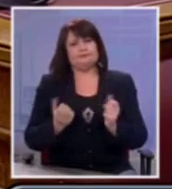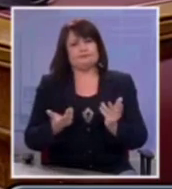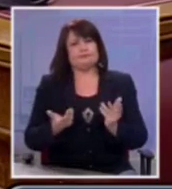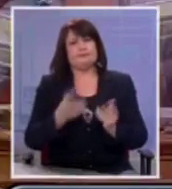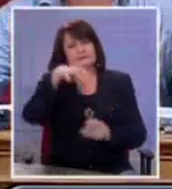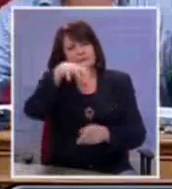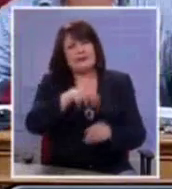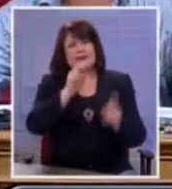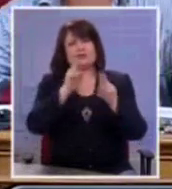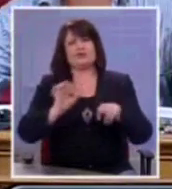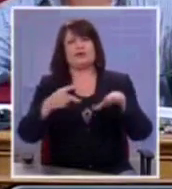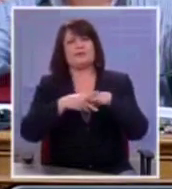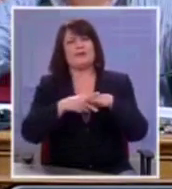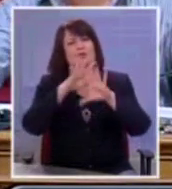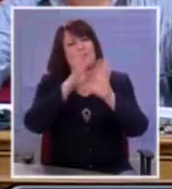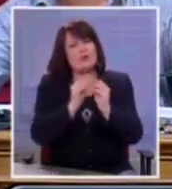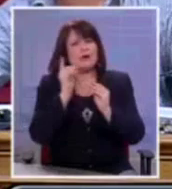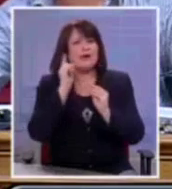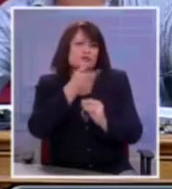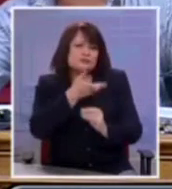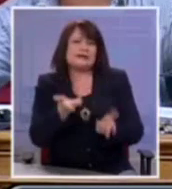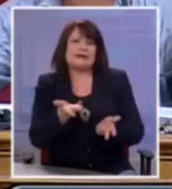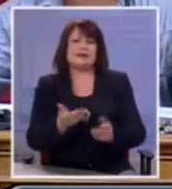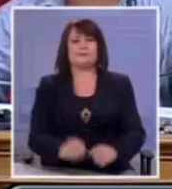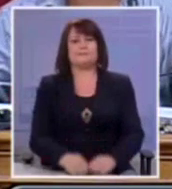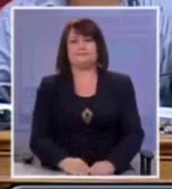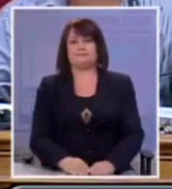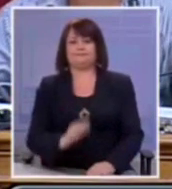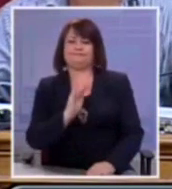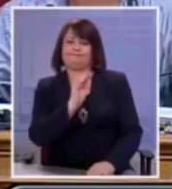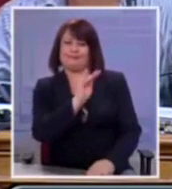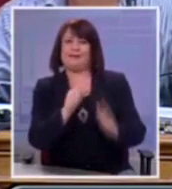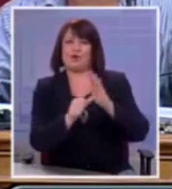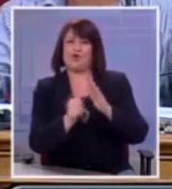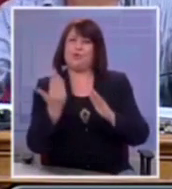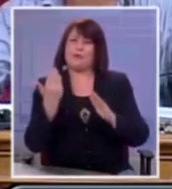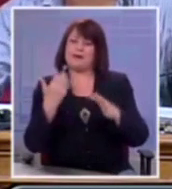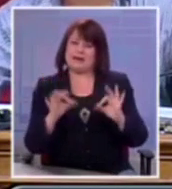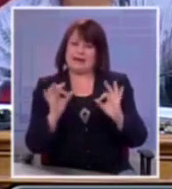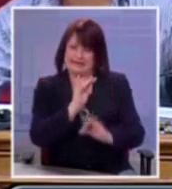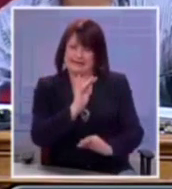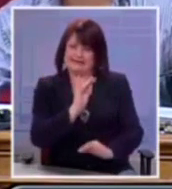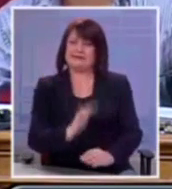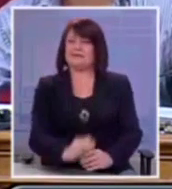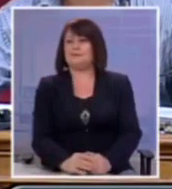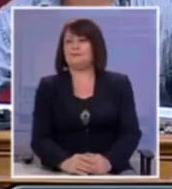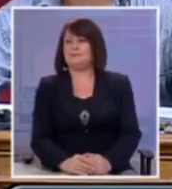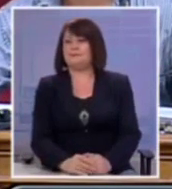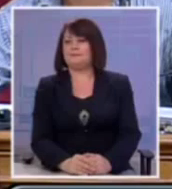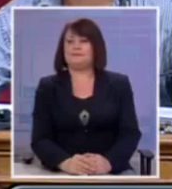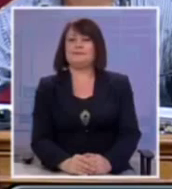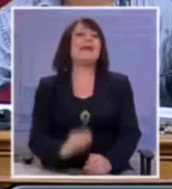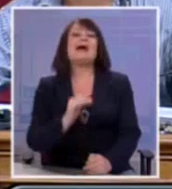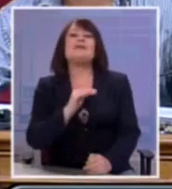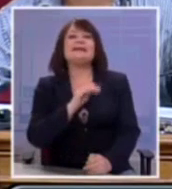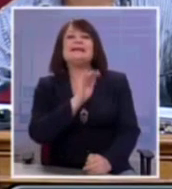είναι το ίδιο το Διεθνές Νομισματικό Ταμείο. Κύριε Ρουμελιώτη, πριν να ξεκινήσετε, σας